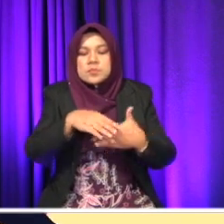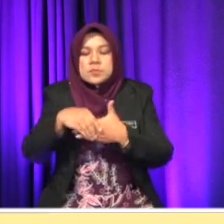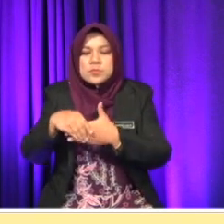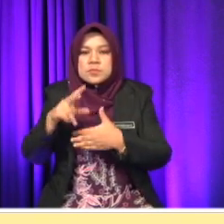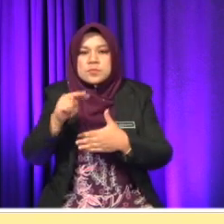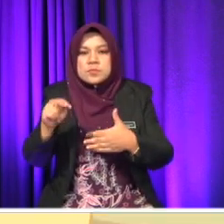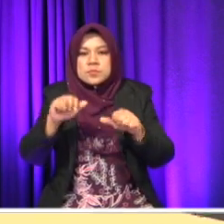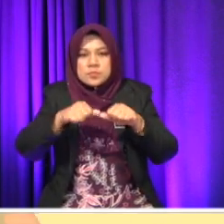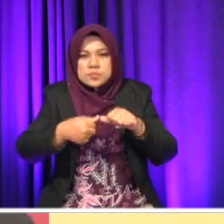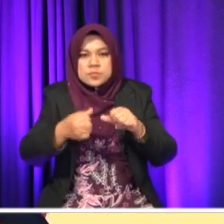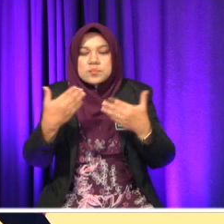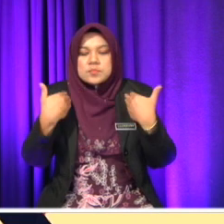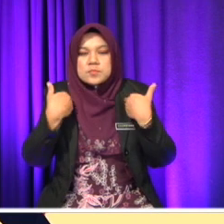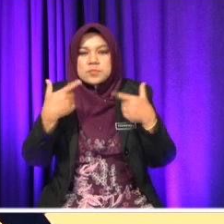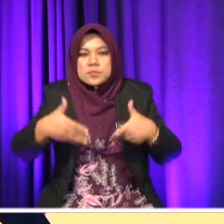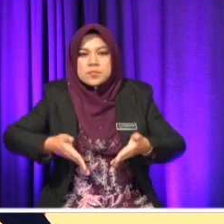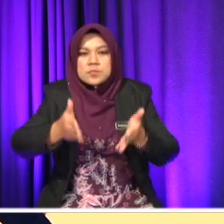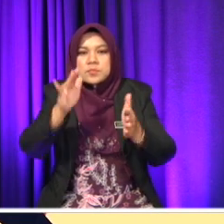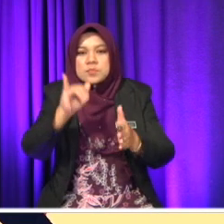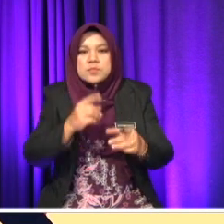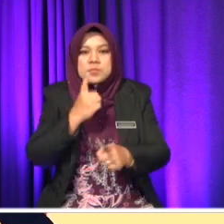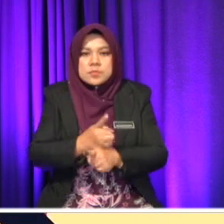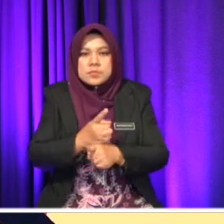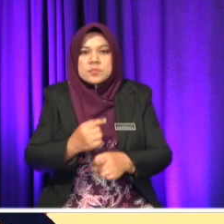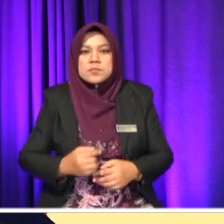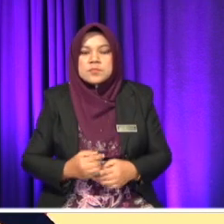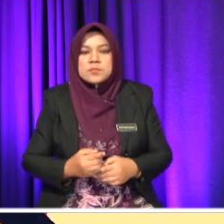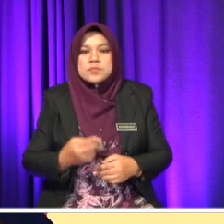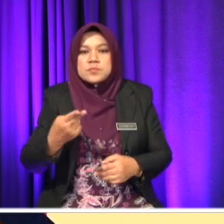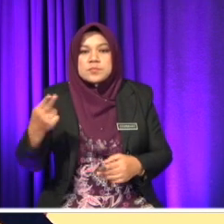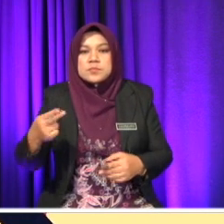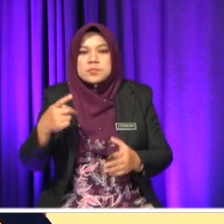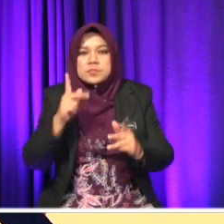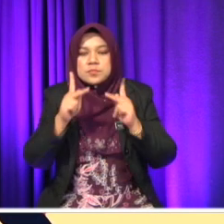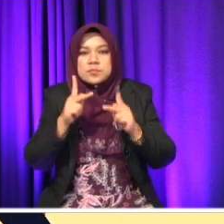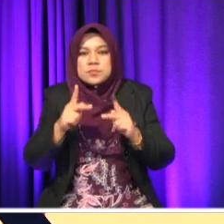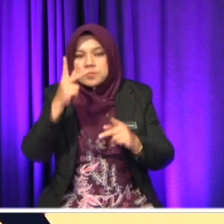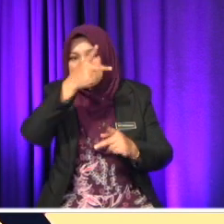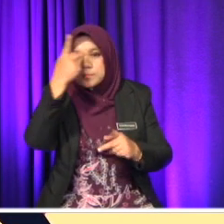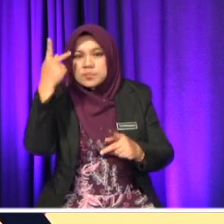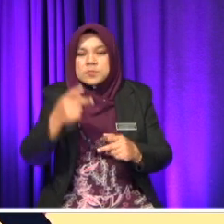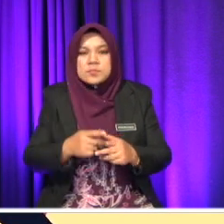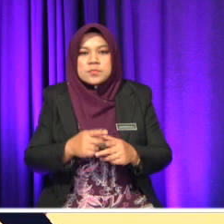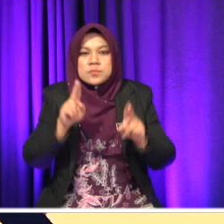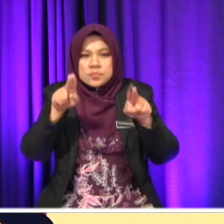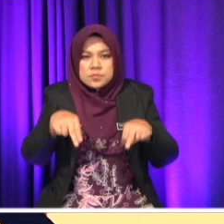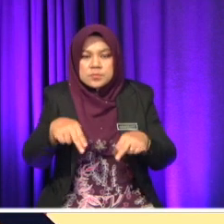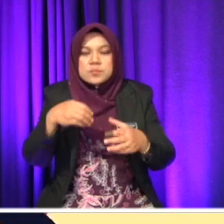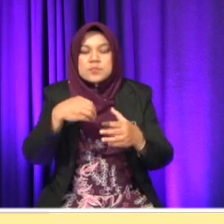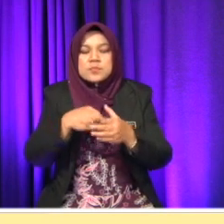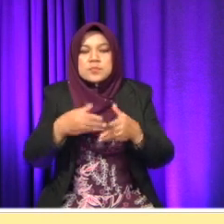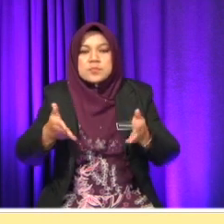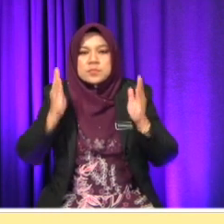agar terus berada di landasan yang sepatutnya hal ini dikatakan demikian ini akan